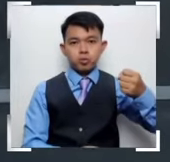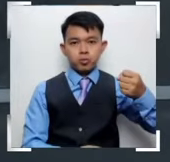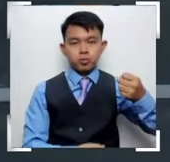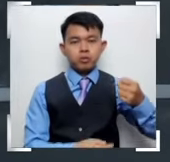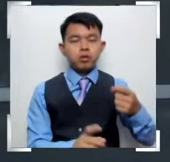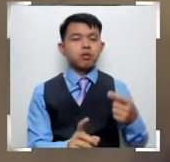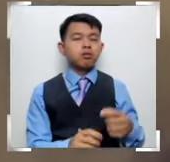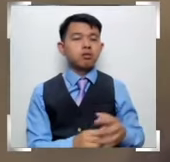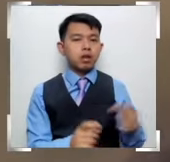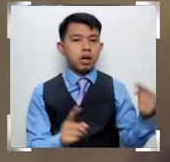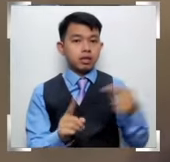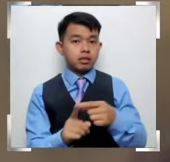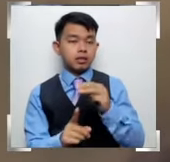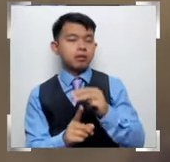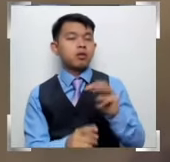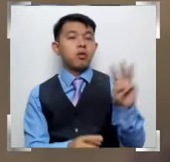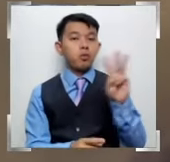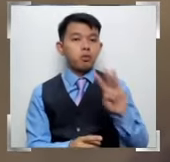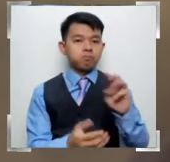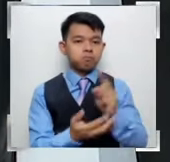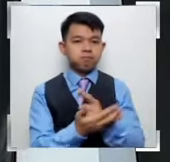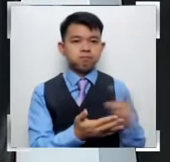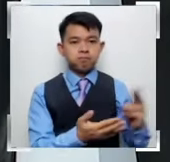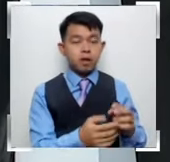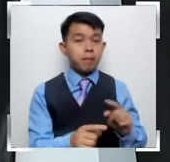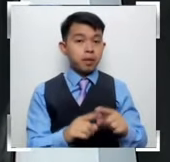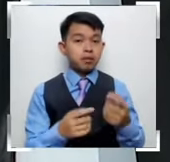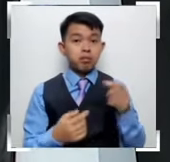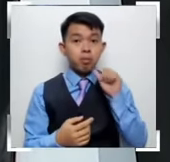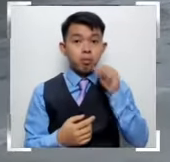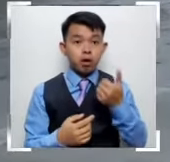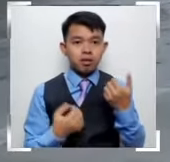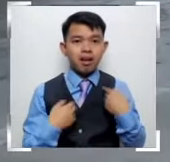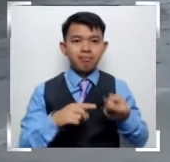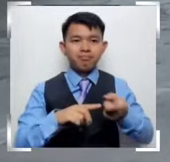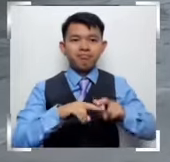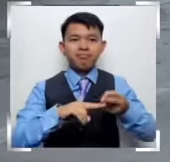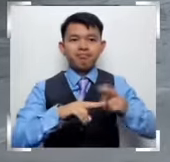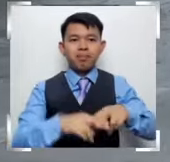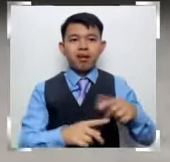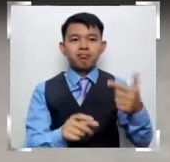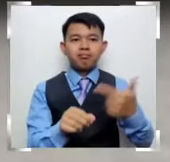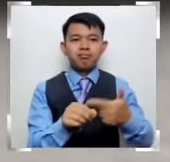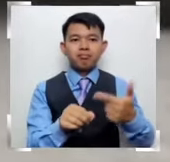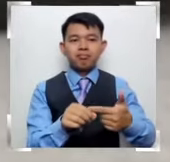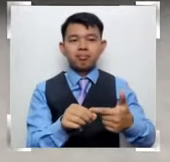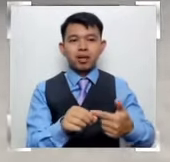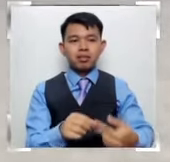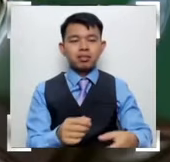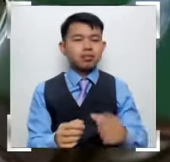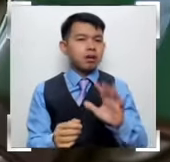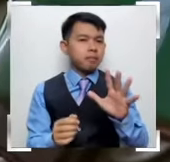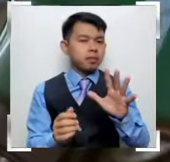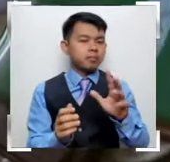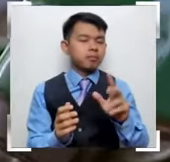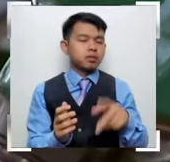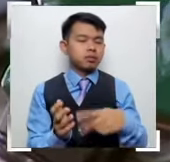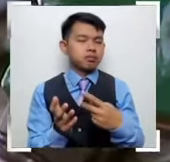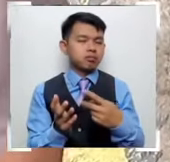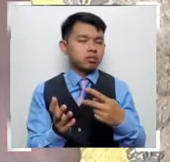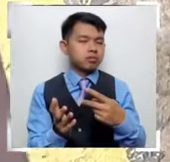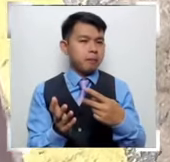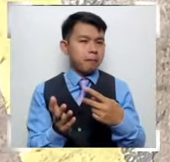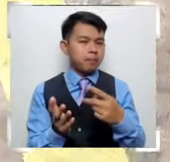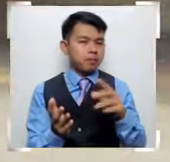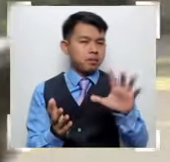lang, may oil price hike bukas, 1 peso and 41 centavos sa gasolina, 50 centavos kada litro sa diesel at 20 centavos kada